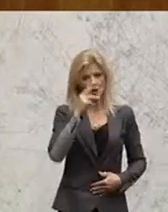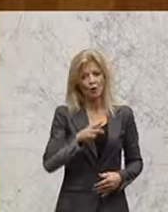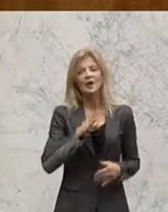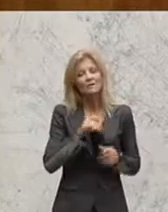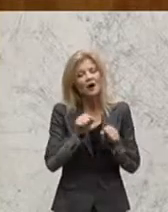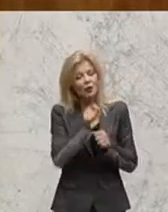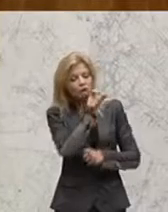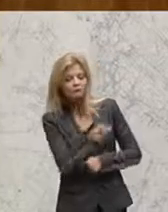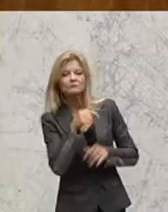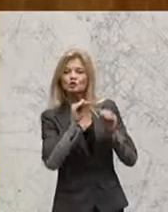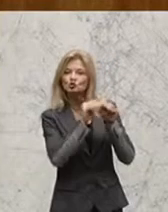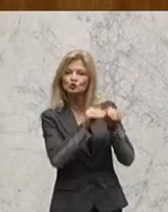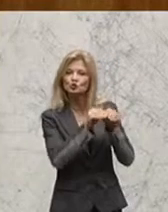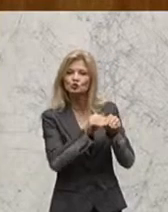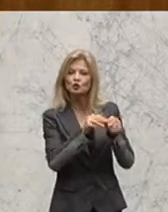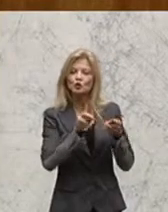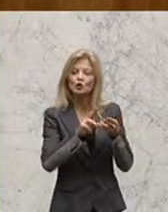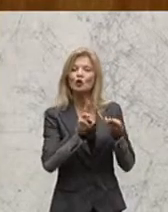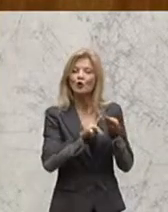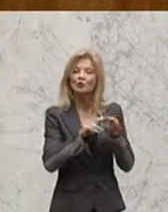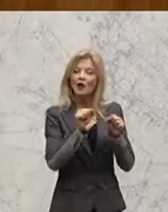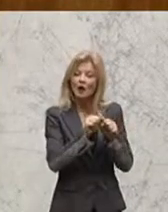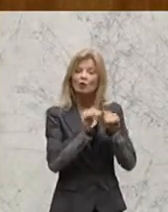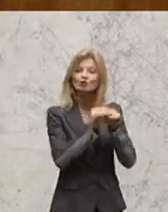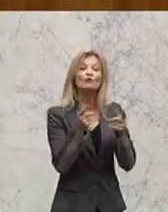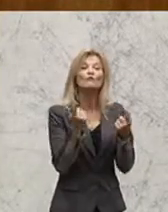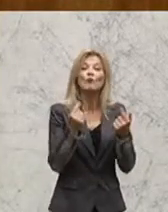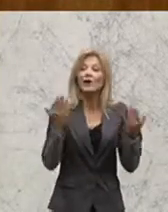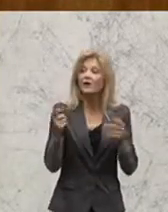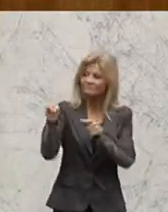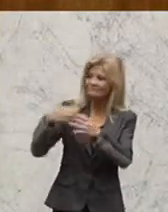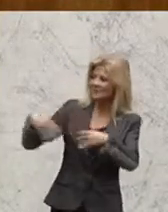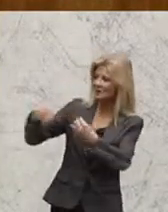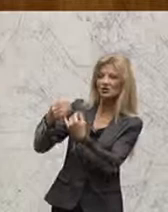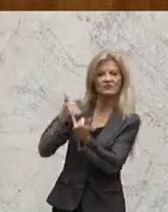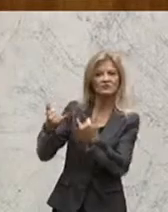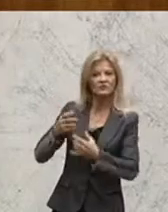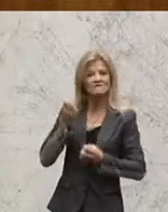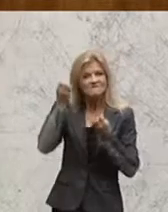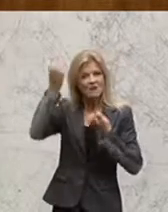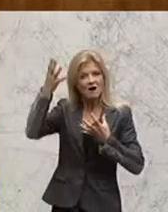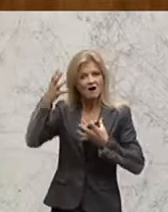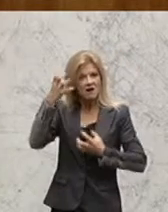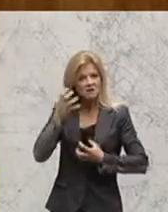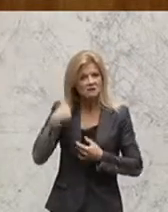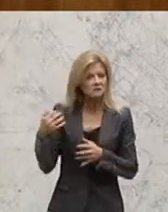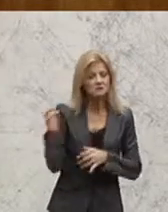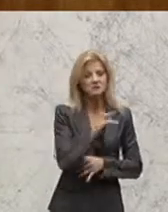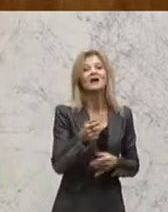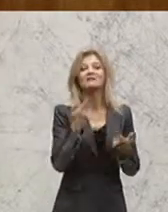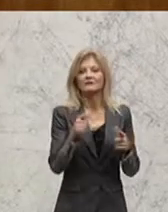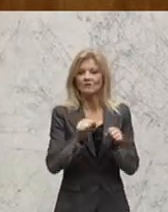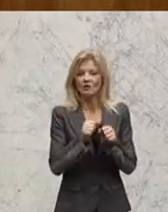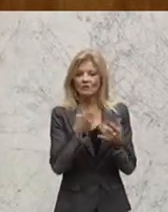der Gemeinschaft vor religiösen Fanatismus. Es bedeutet auch das Recht, sich von einer Religion wegzuwenden. Und es bedeutet auch, dass man